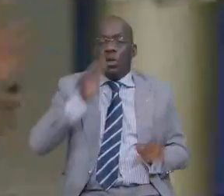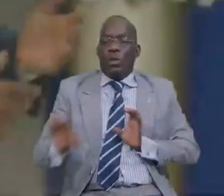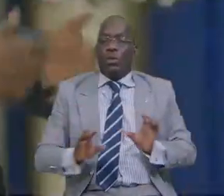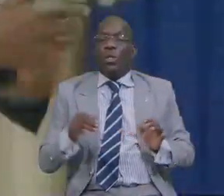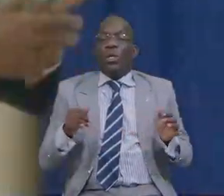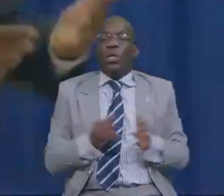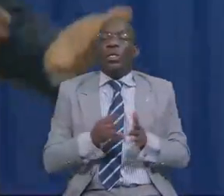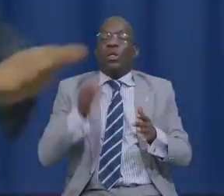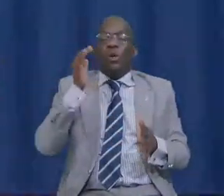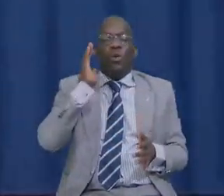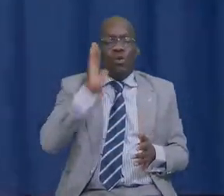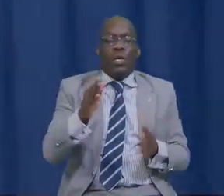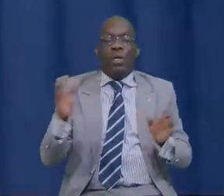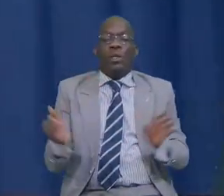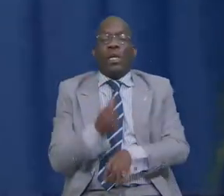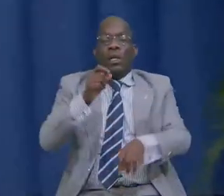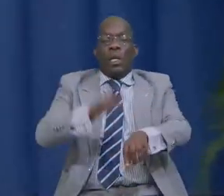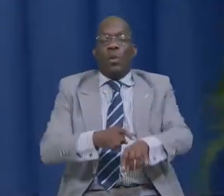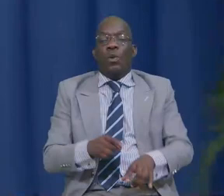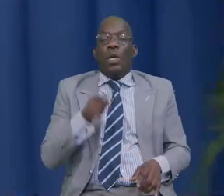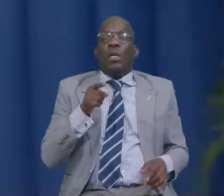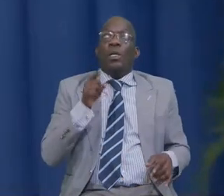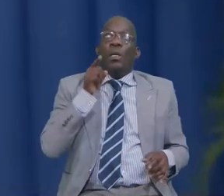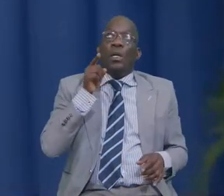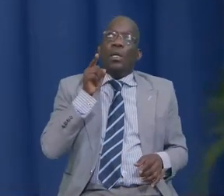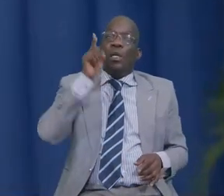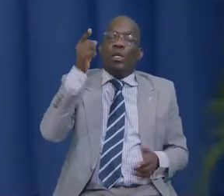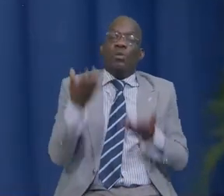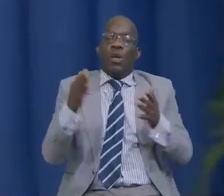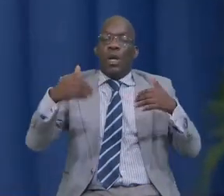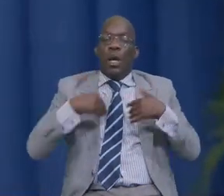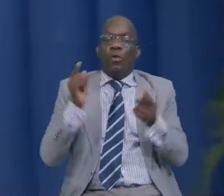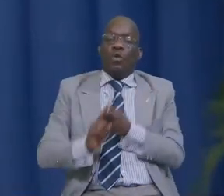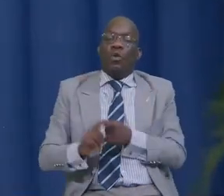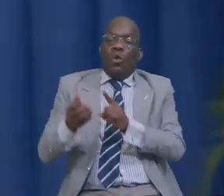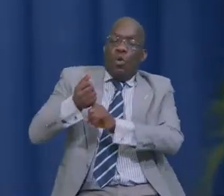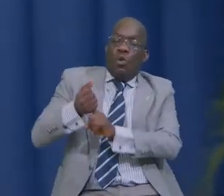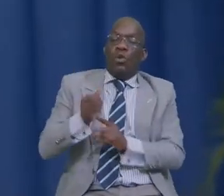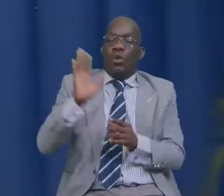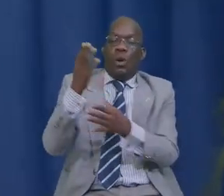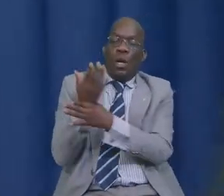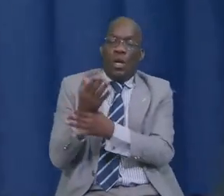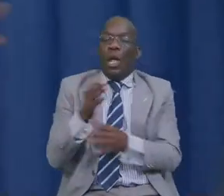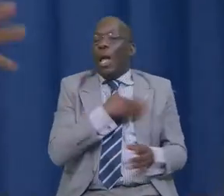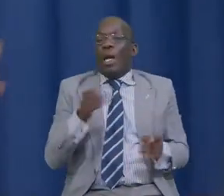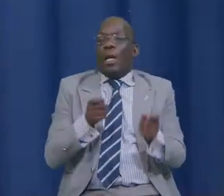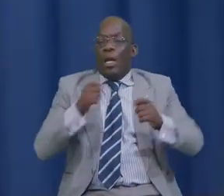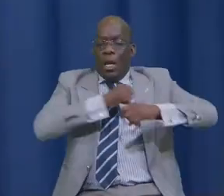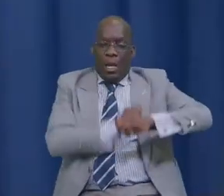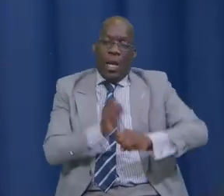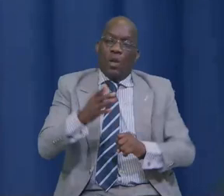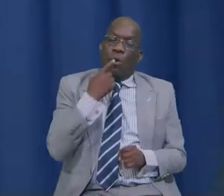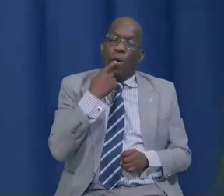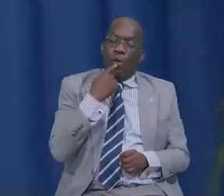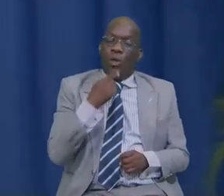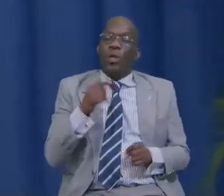prendre du temps. Ça arrive lentement, doucement. Il doit tenir ta main et il doit même rediriger ta bouche, ce que tu